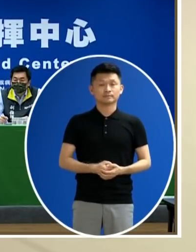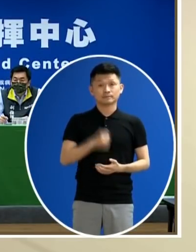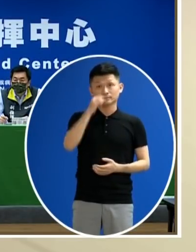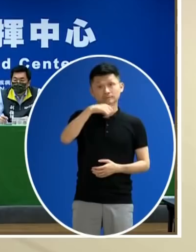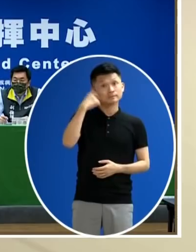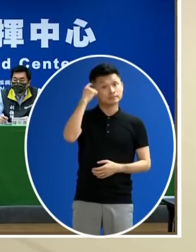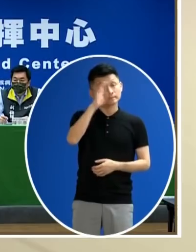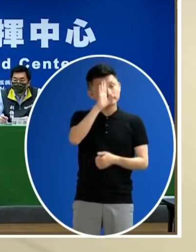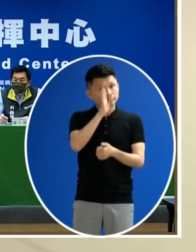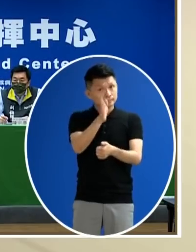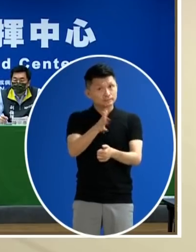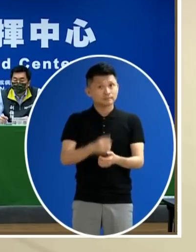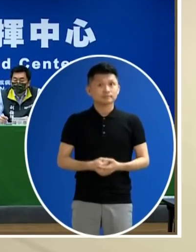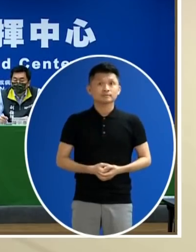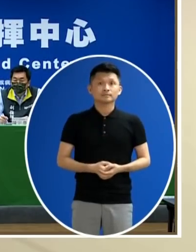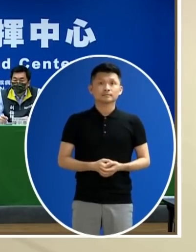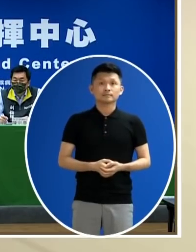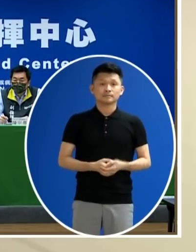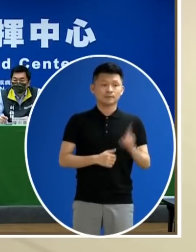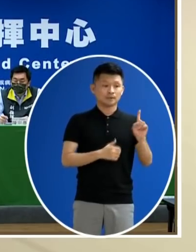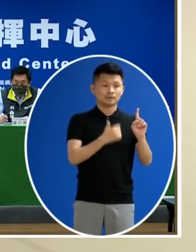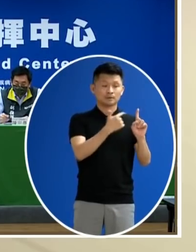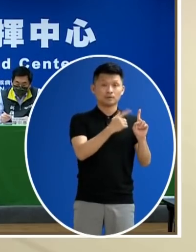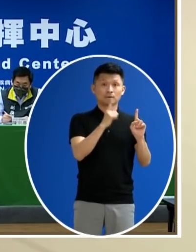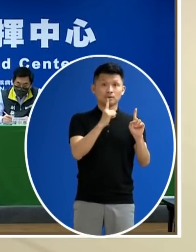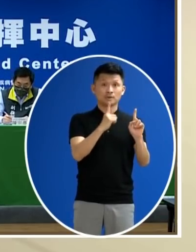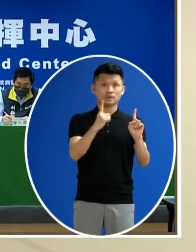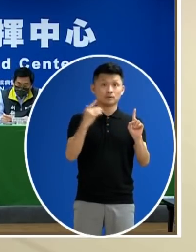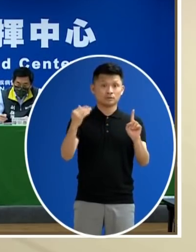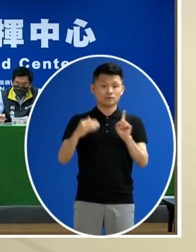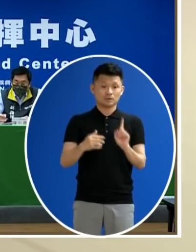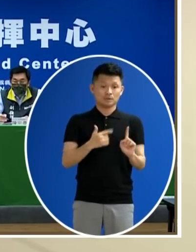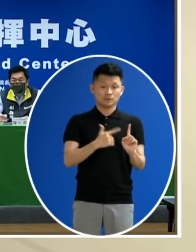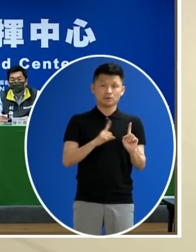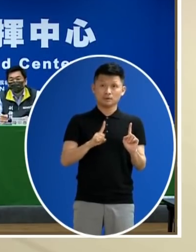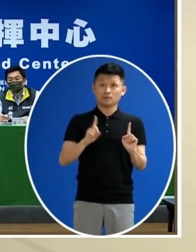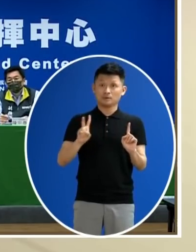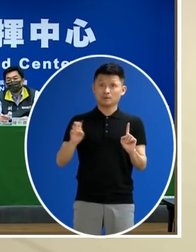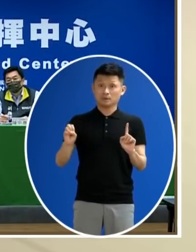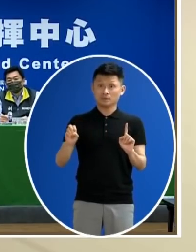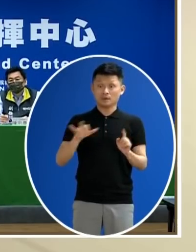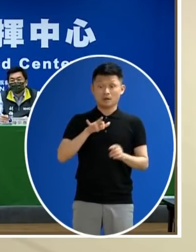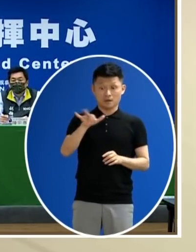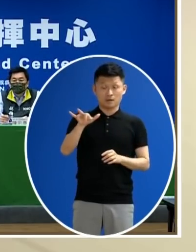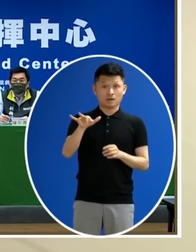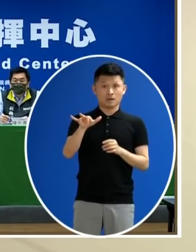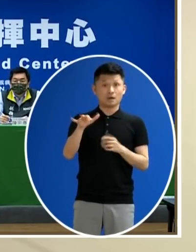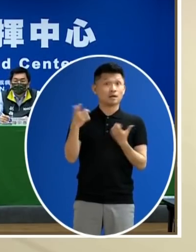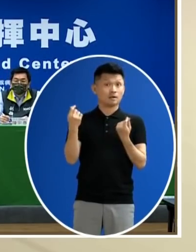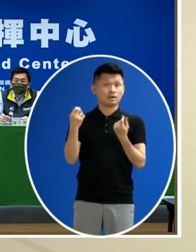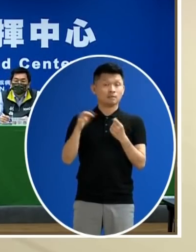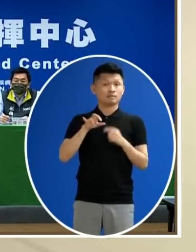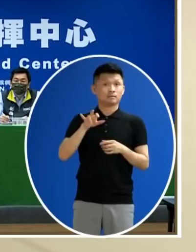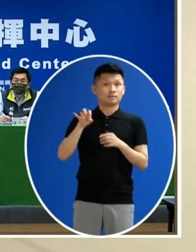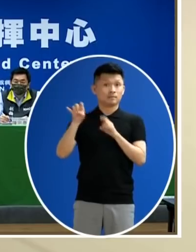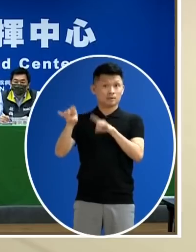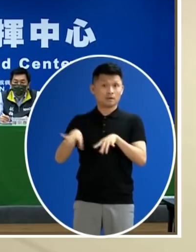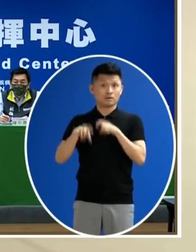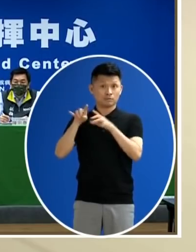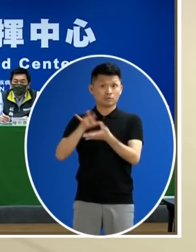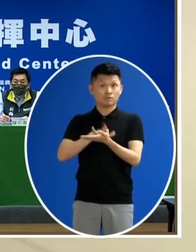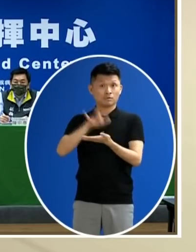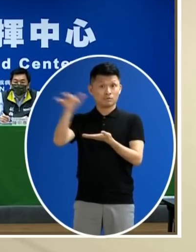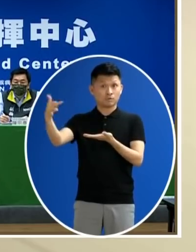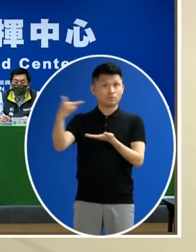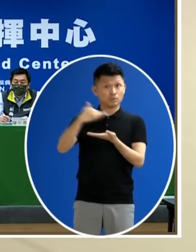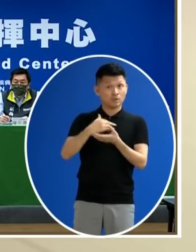不好意思，想确认一下，16119跟16120是同班机一起从澳洲执勤飞回台